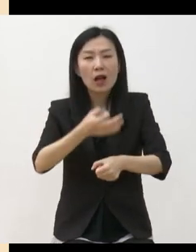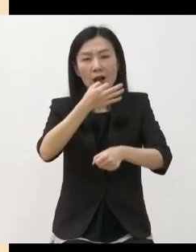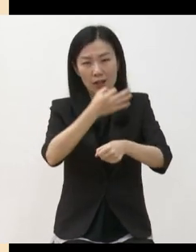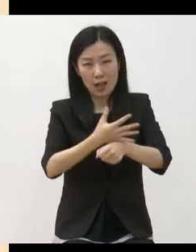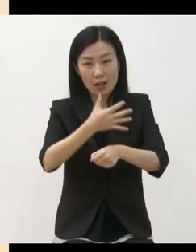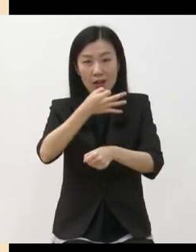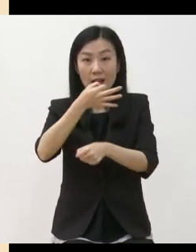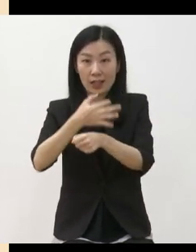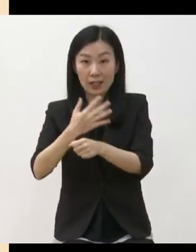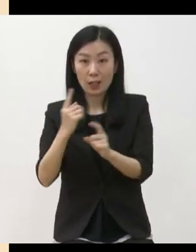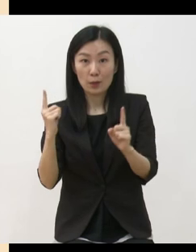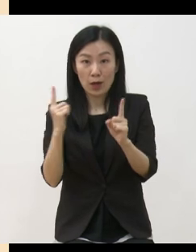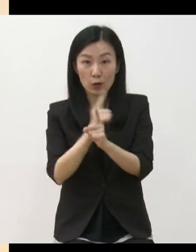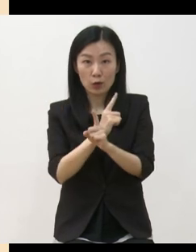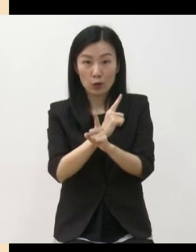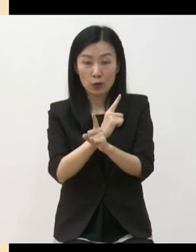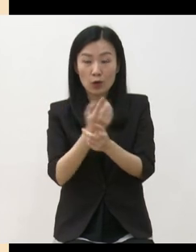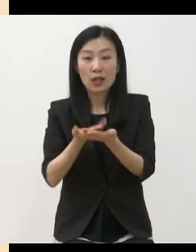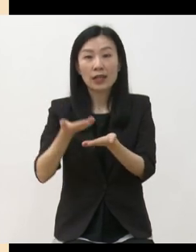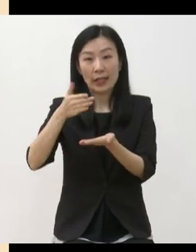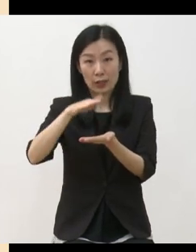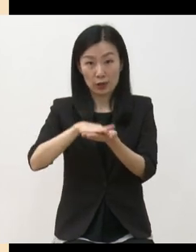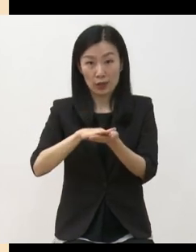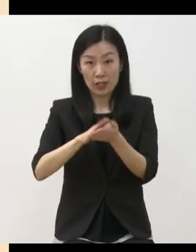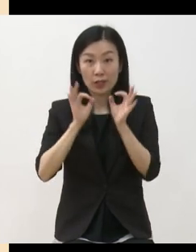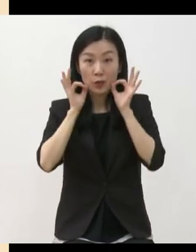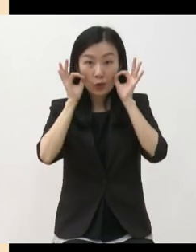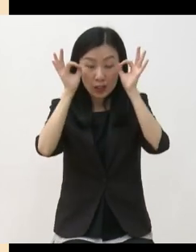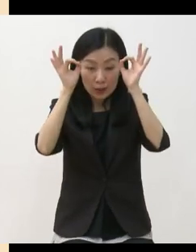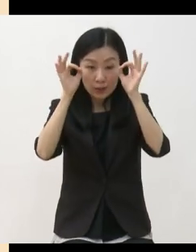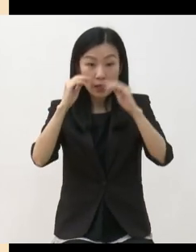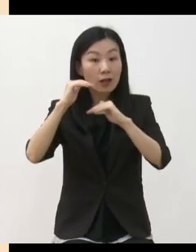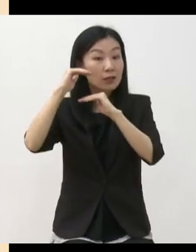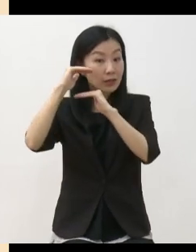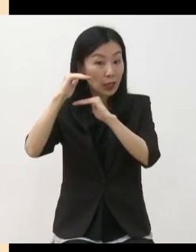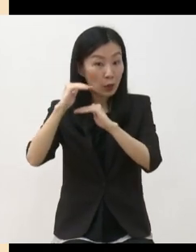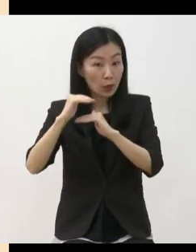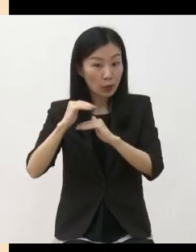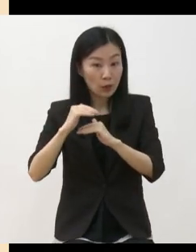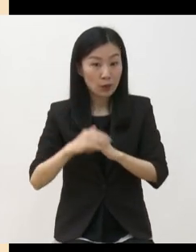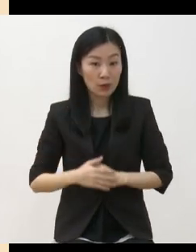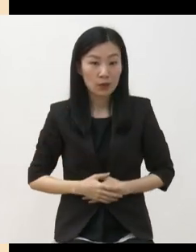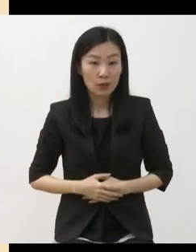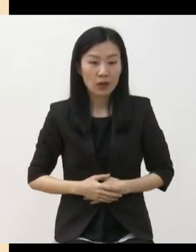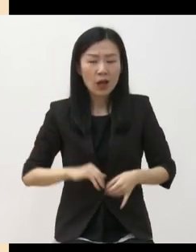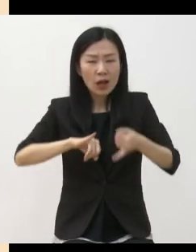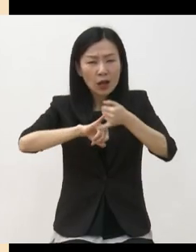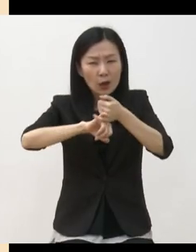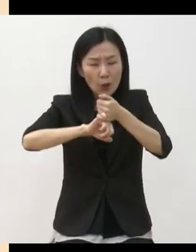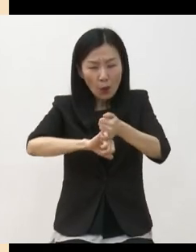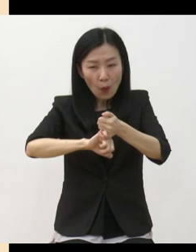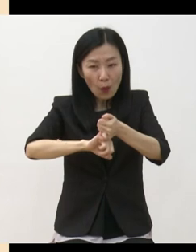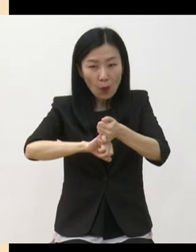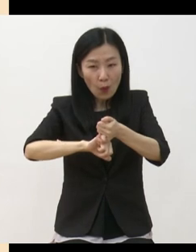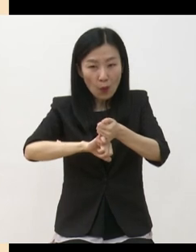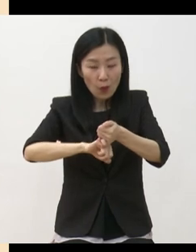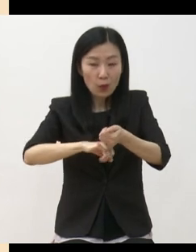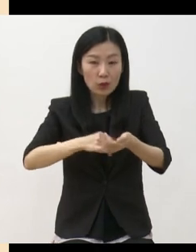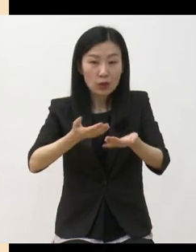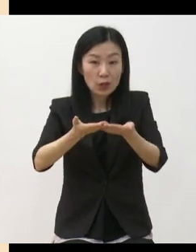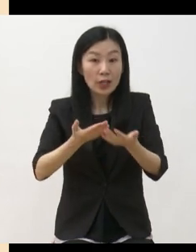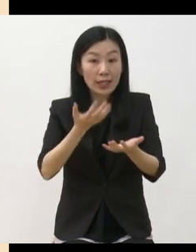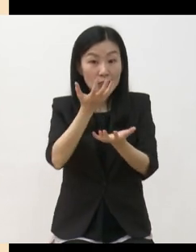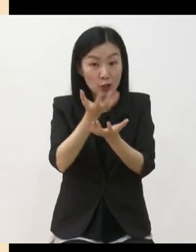개선해 나가도록 하겠습니다 그 내용은 필수 제출 서류를 간소화하고